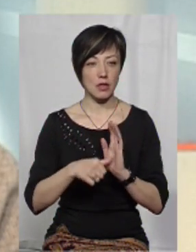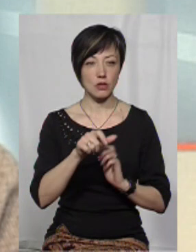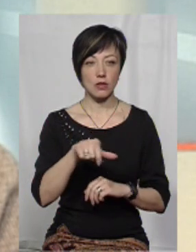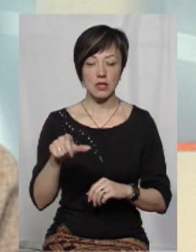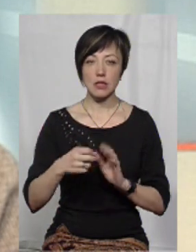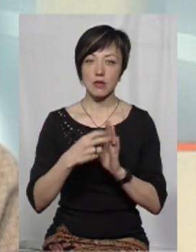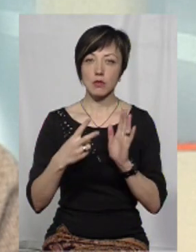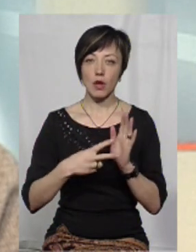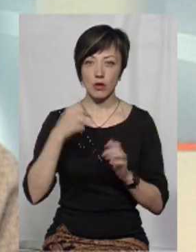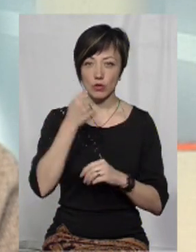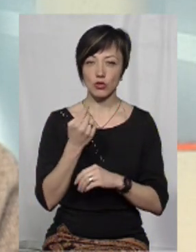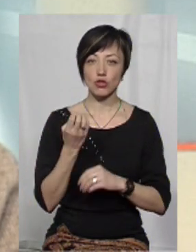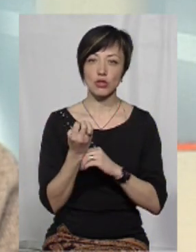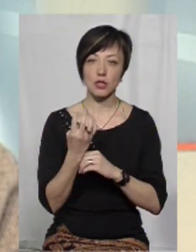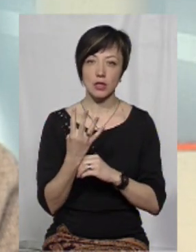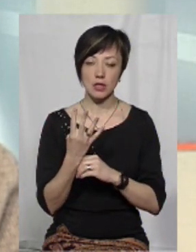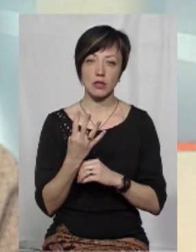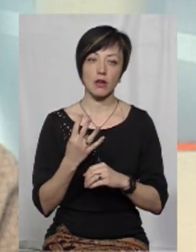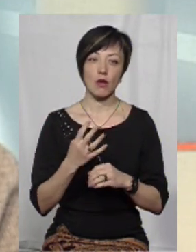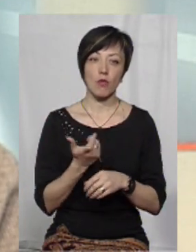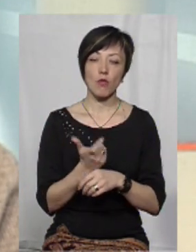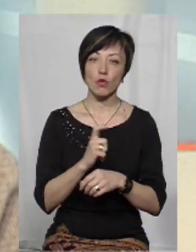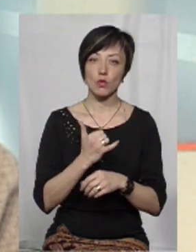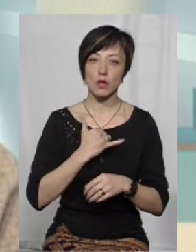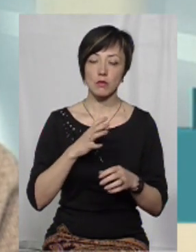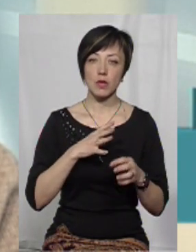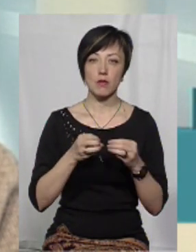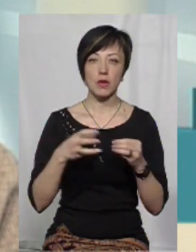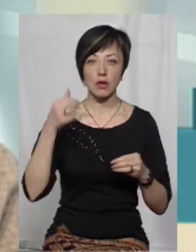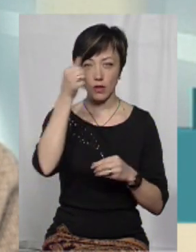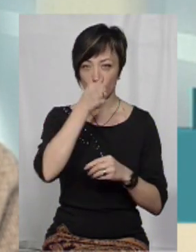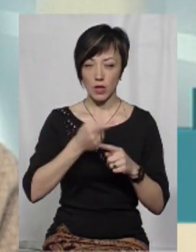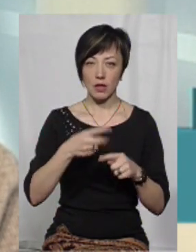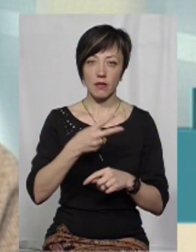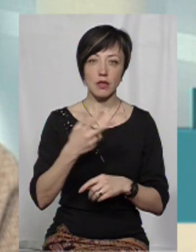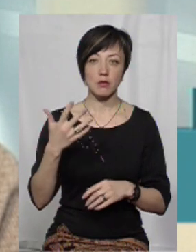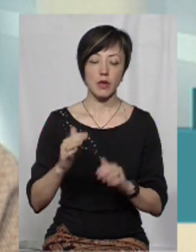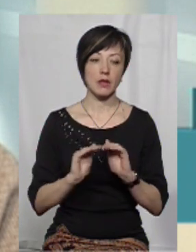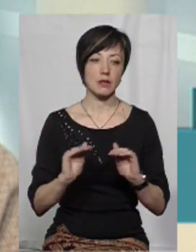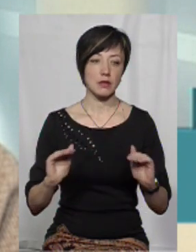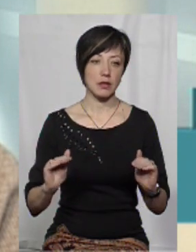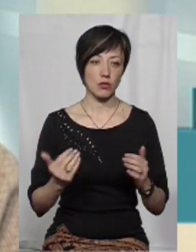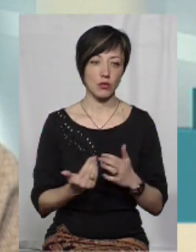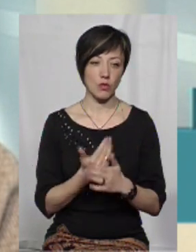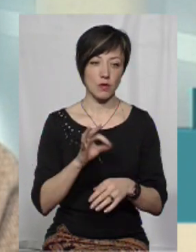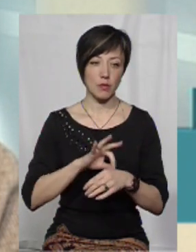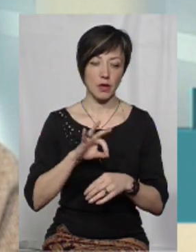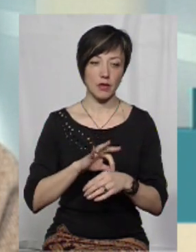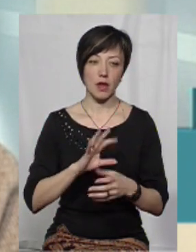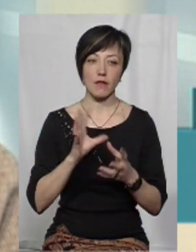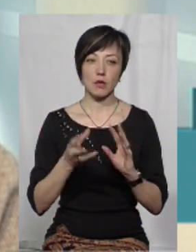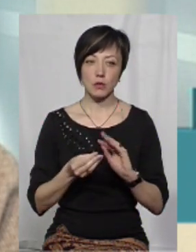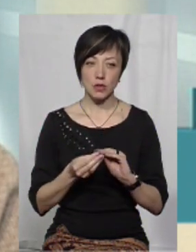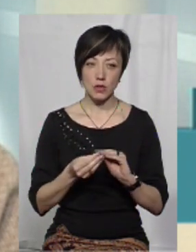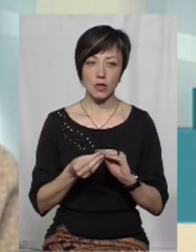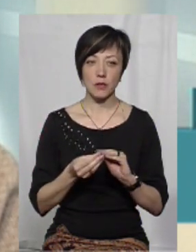человек. За 2017 год 14. Больше всего у нас было в 2015 году, это 25 свежих случаев. Ну, а вообще